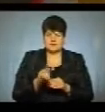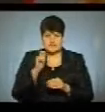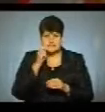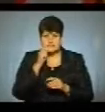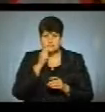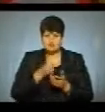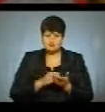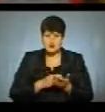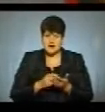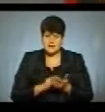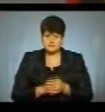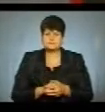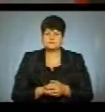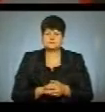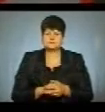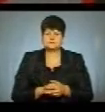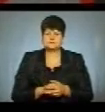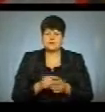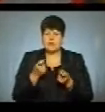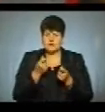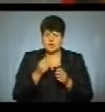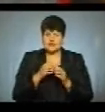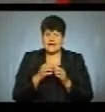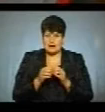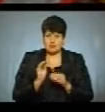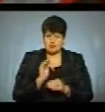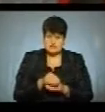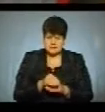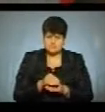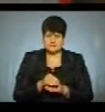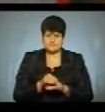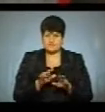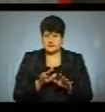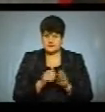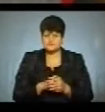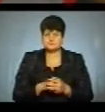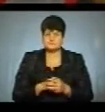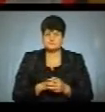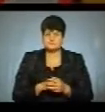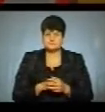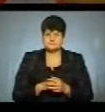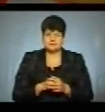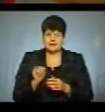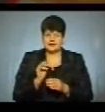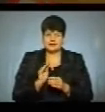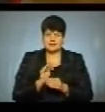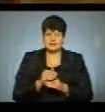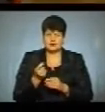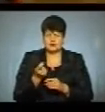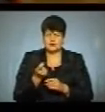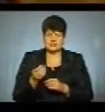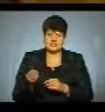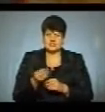цибулю жарили, трошки капусти відварували і дали трошки жиру, бо